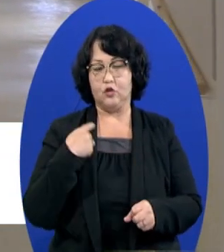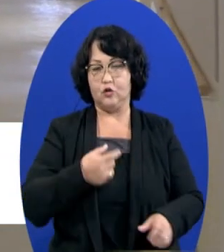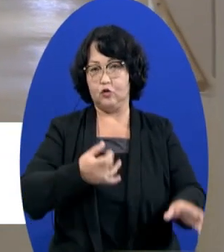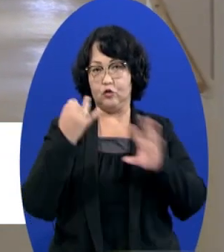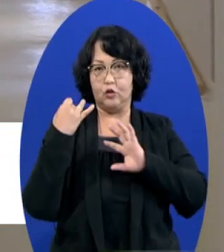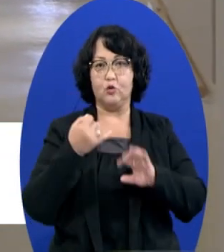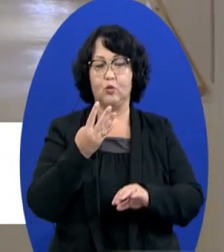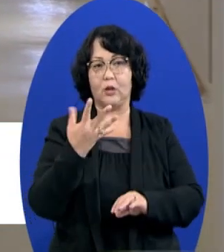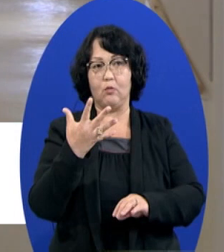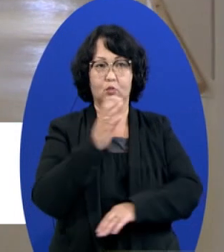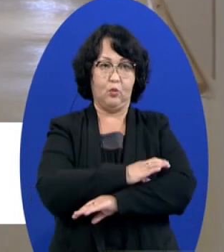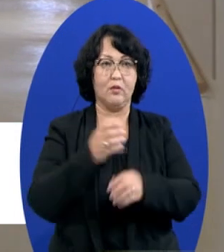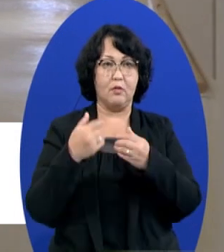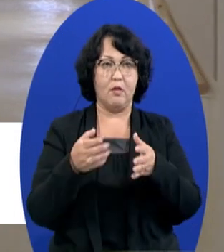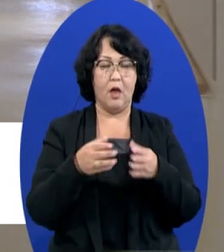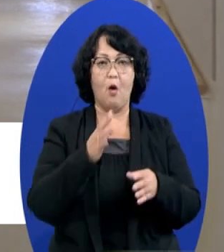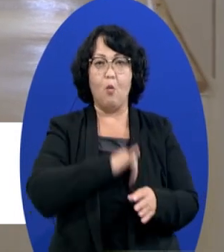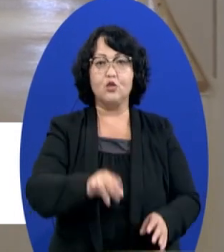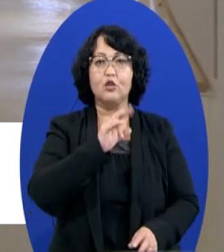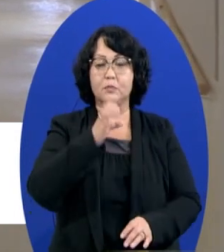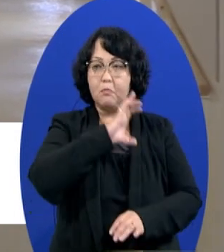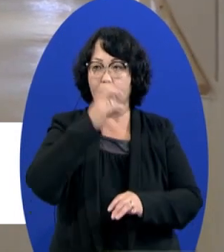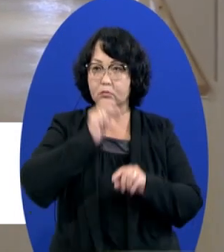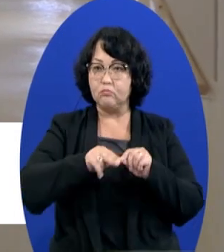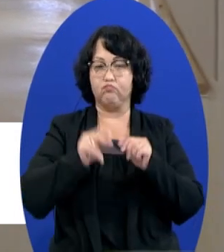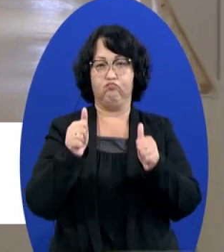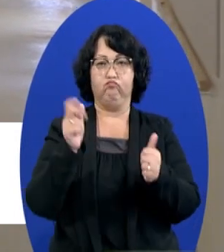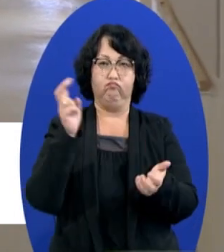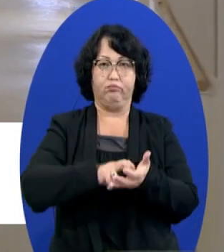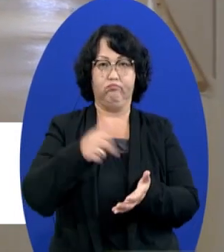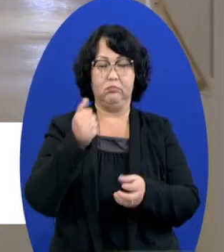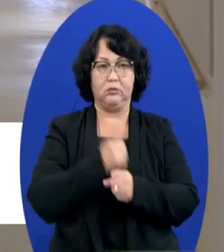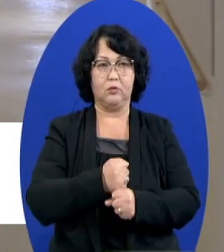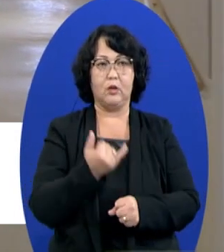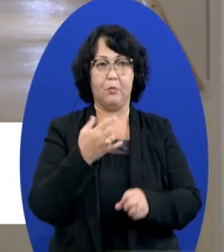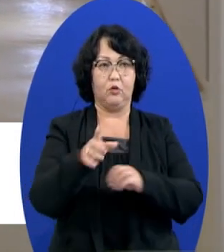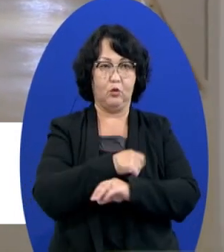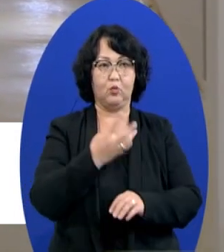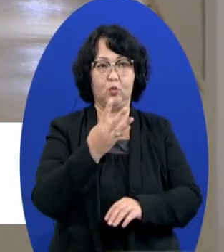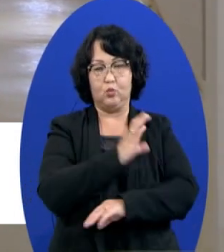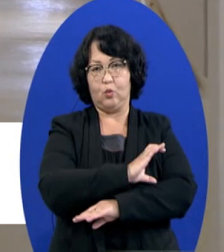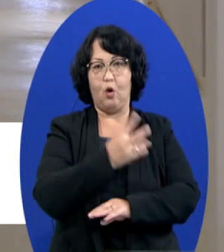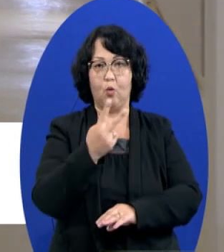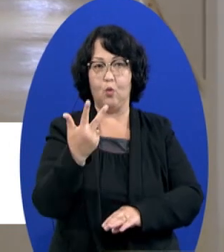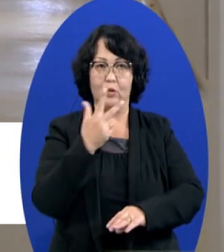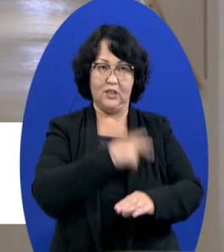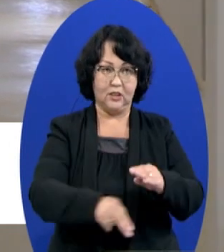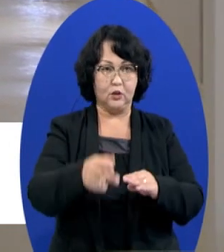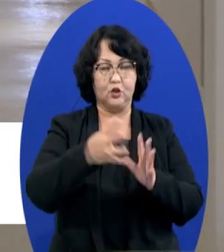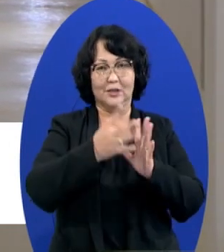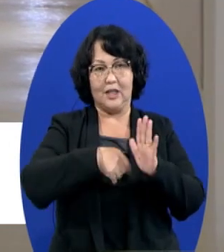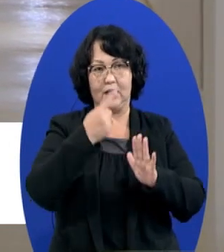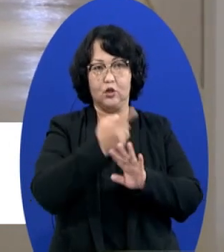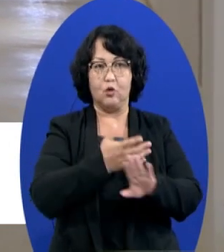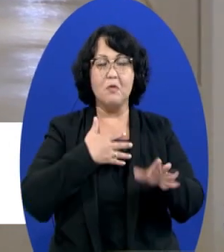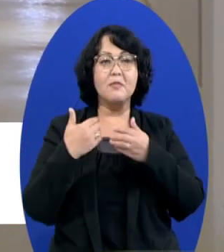бас 1-4-5 сургууль цэцэрлэг өгчлөө комисс ажилласан. За нийт Улаанбаатарын хувьд бол 4 сургууль 23 цэцэрлэг 9 сарын 1-ээс өмнө ашиглалт нөхөр ажиллаж